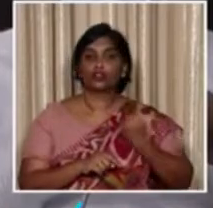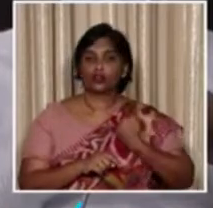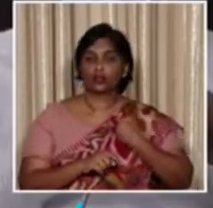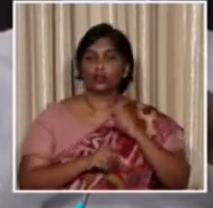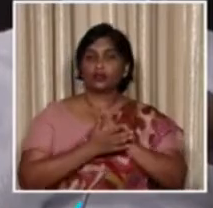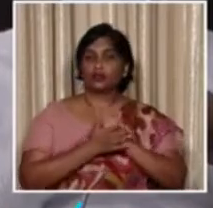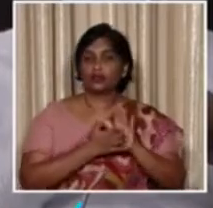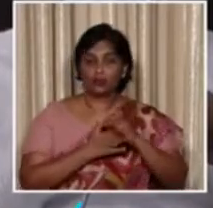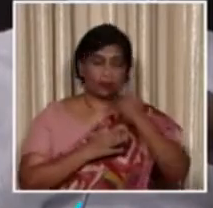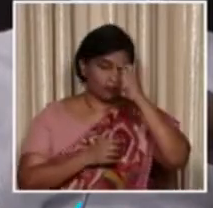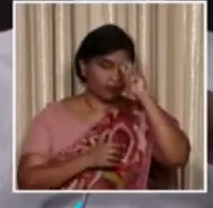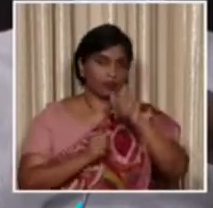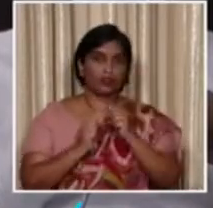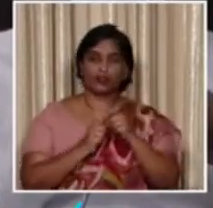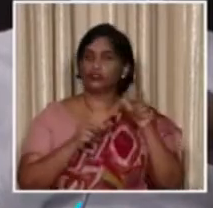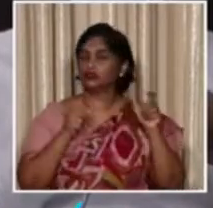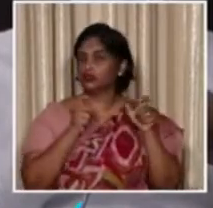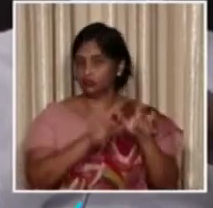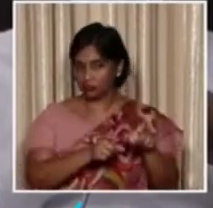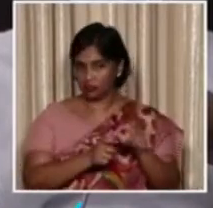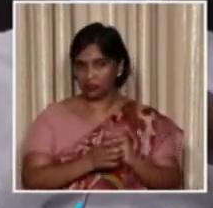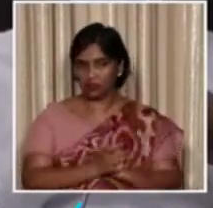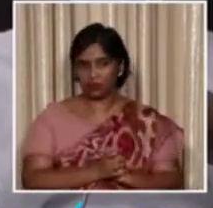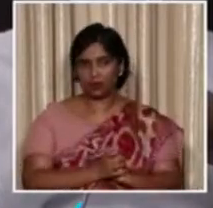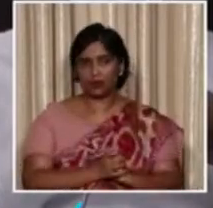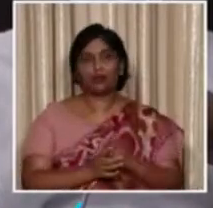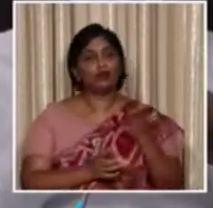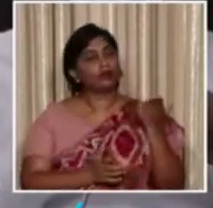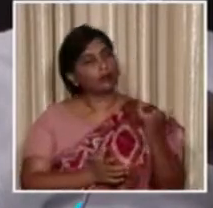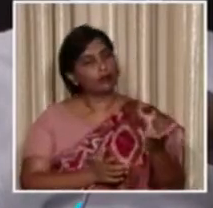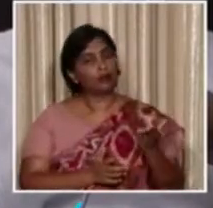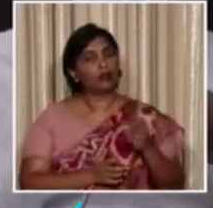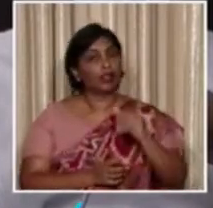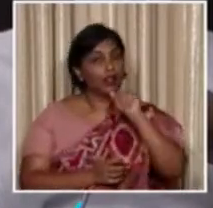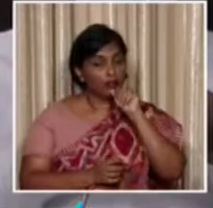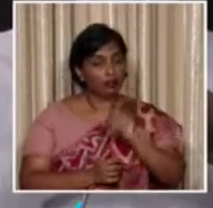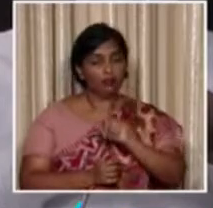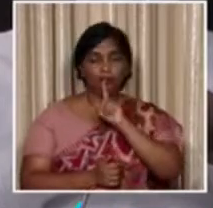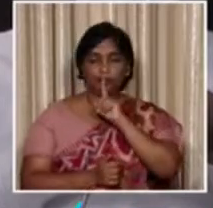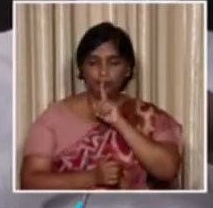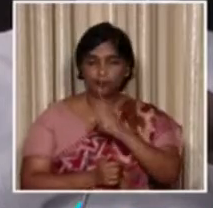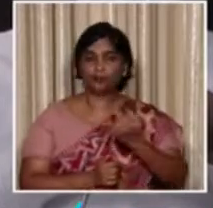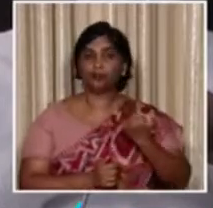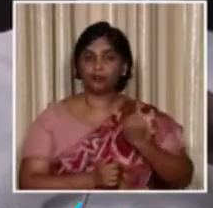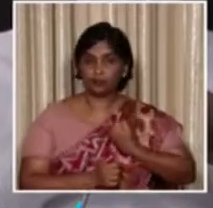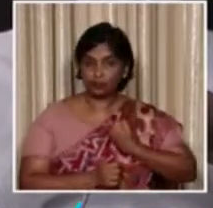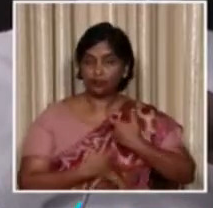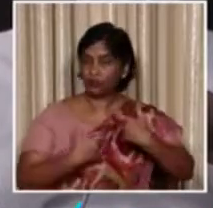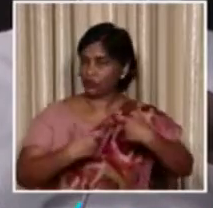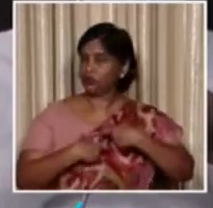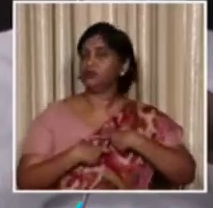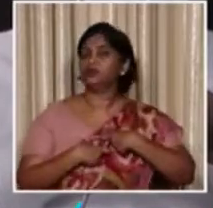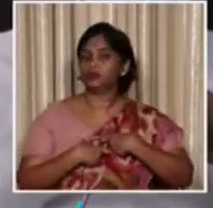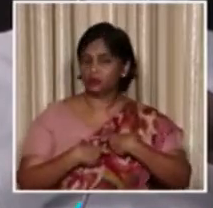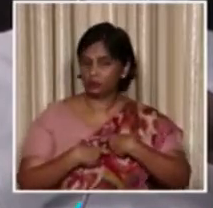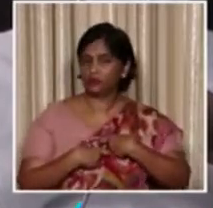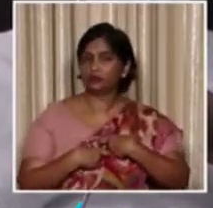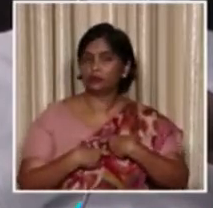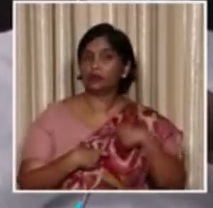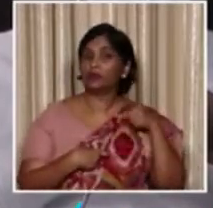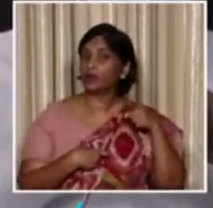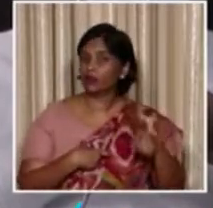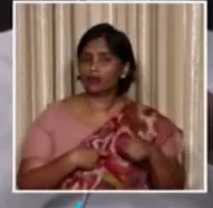තමල් සංජීව මහතාගේ වැඩ තහනම් කරලා තිබෙනවා. ඉතින් සත්‍ය හෙළි කිරීම උඩ වෛද්‍යවරයෙකුගේ වැඩ තහනම් කරනවා නම්